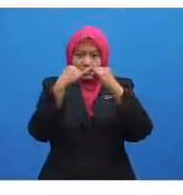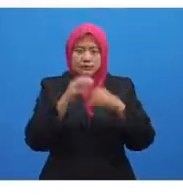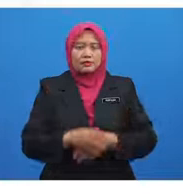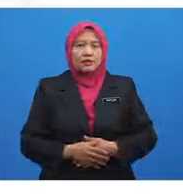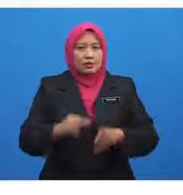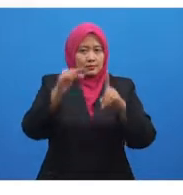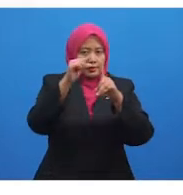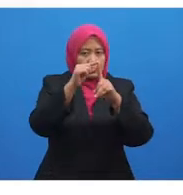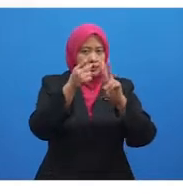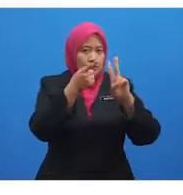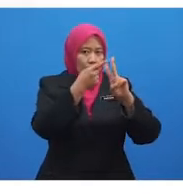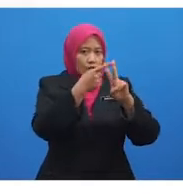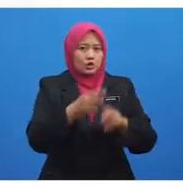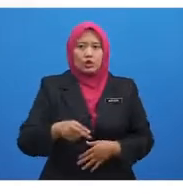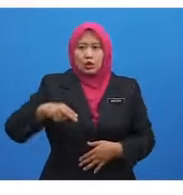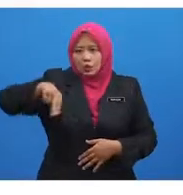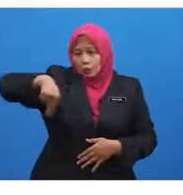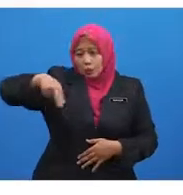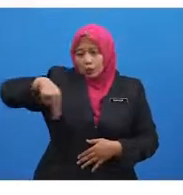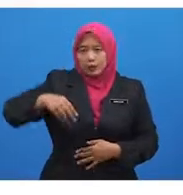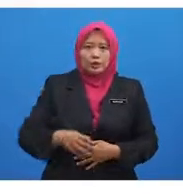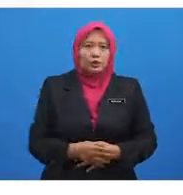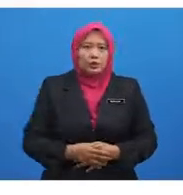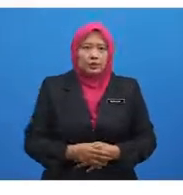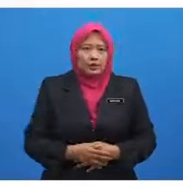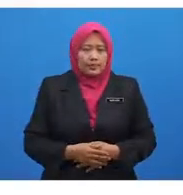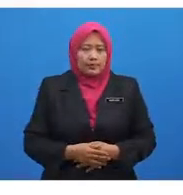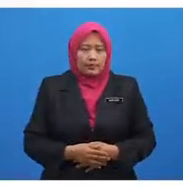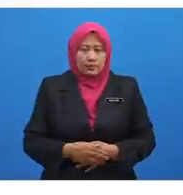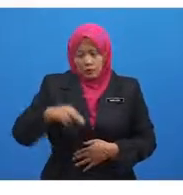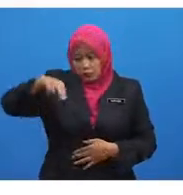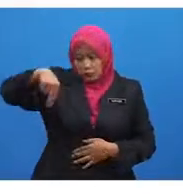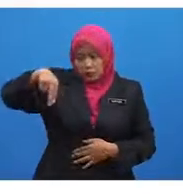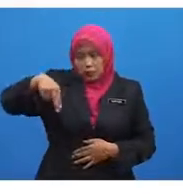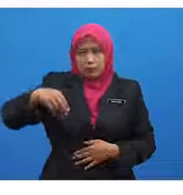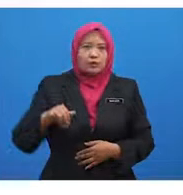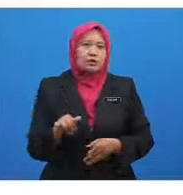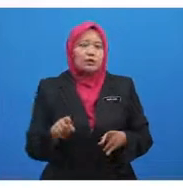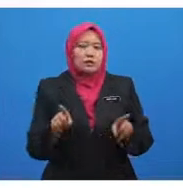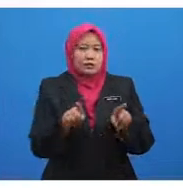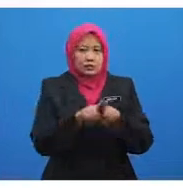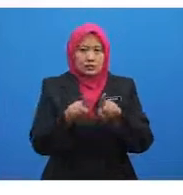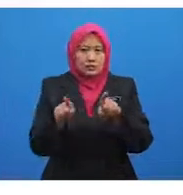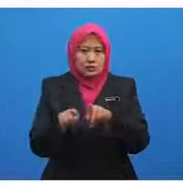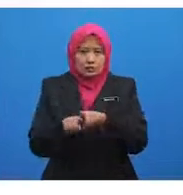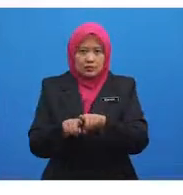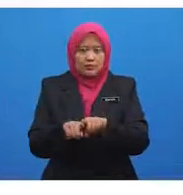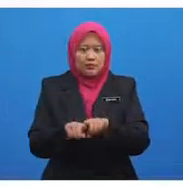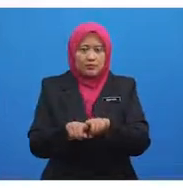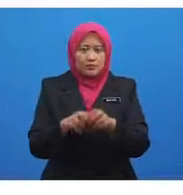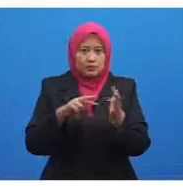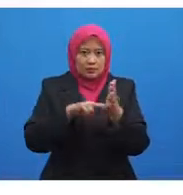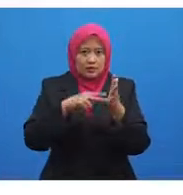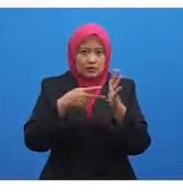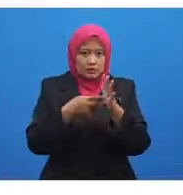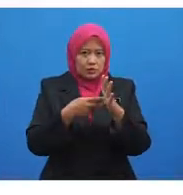ialah perkataan utas. Dalam seloka ini, utas merupakan bahasa klasik atau